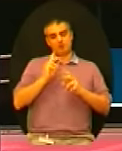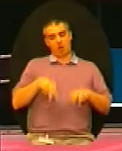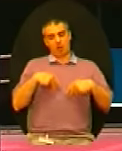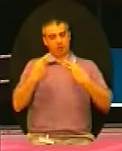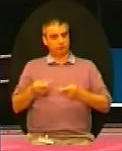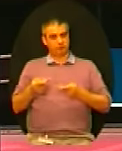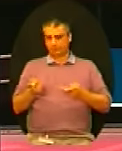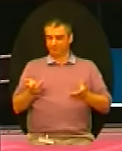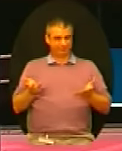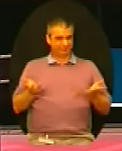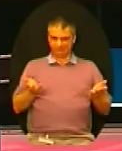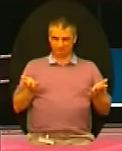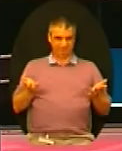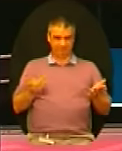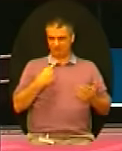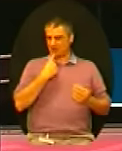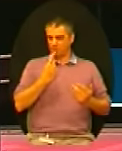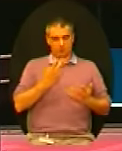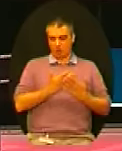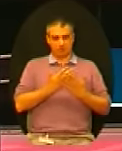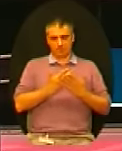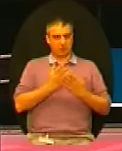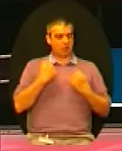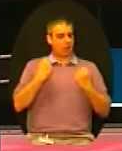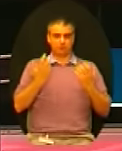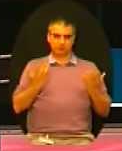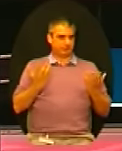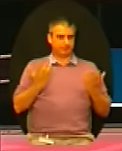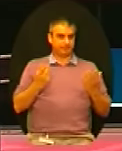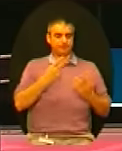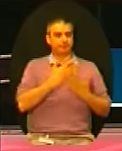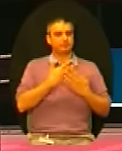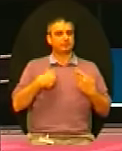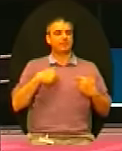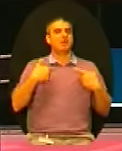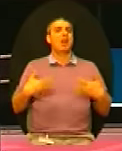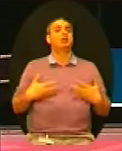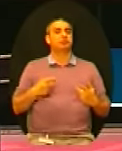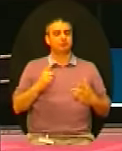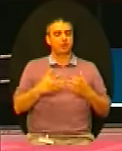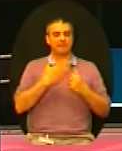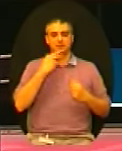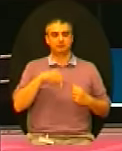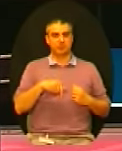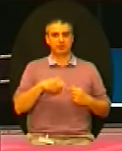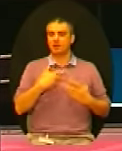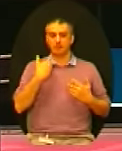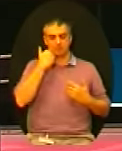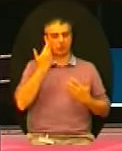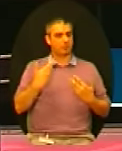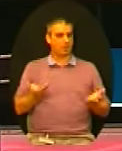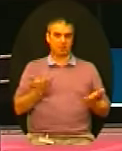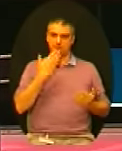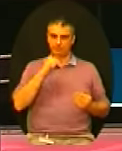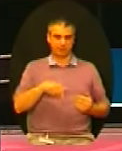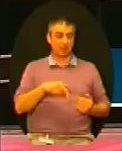לחזור, הן אמירות שלא מעידות על חוזק, הן מעידות על חולשה של החברה הישראלית, על חוסר בגרות של החברה